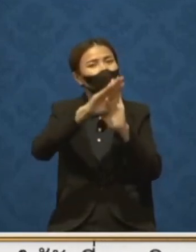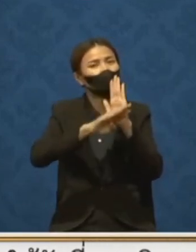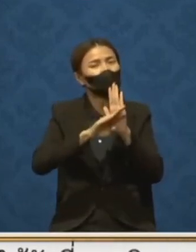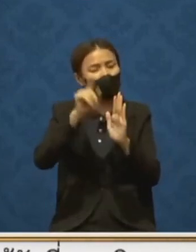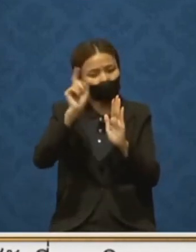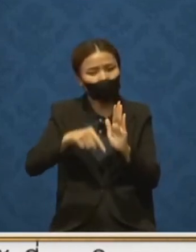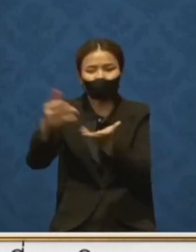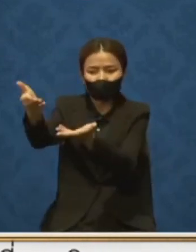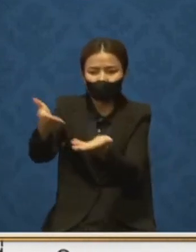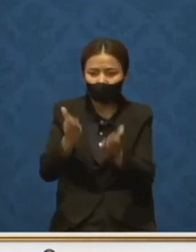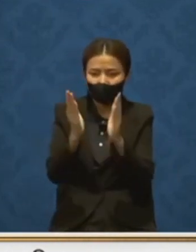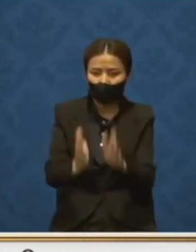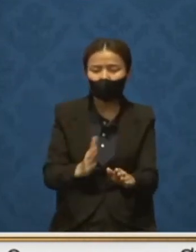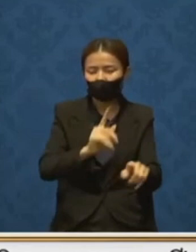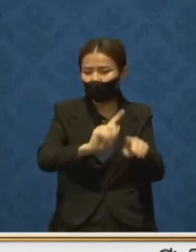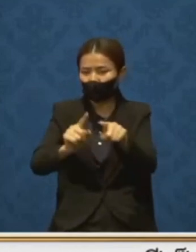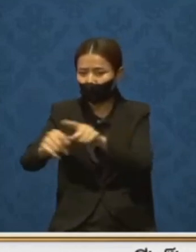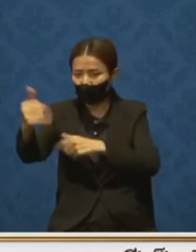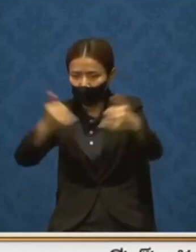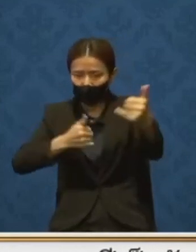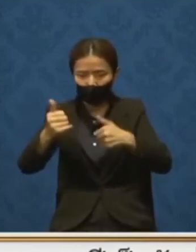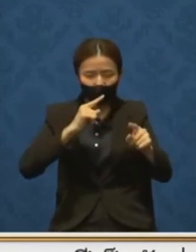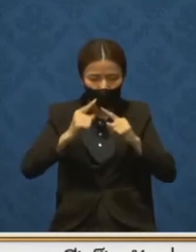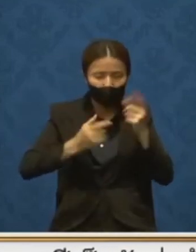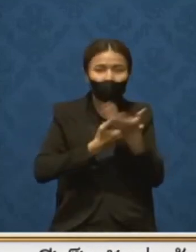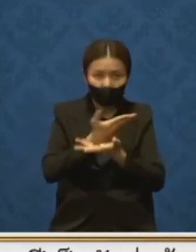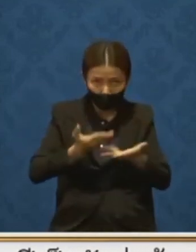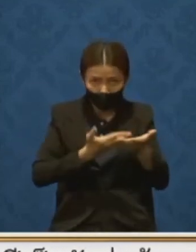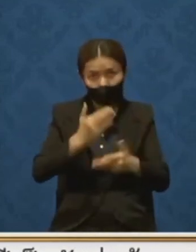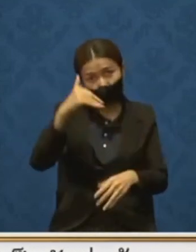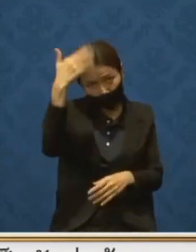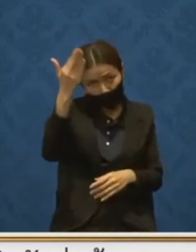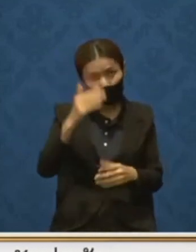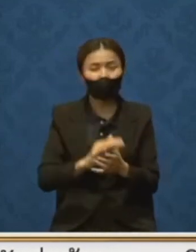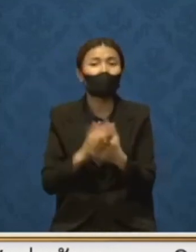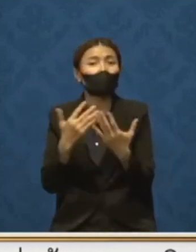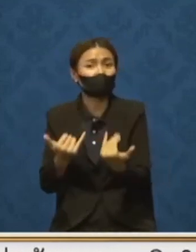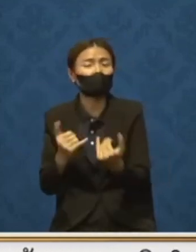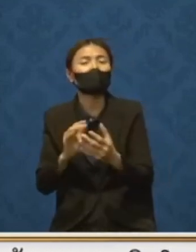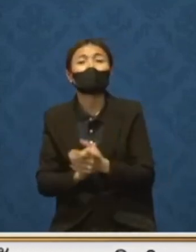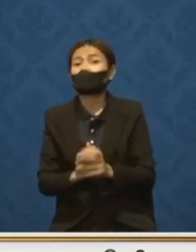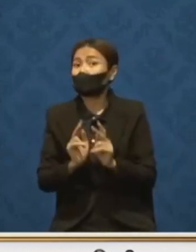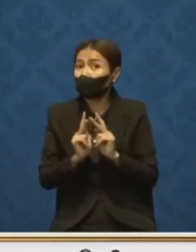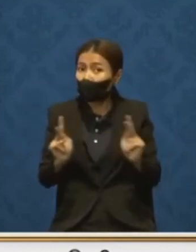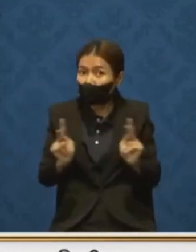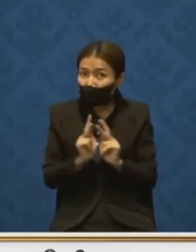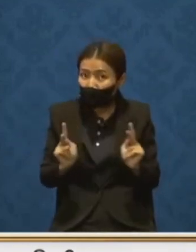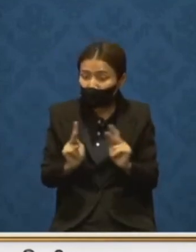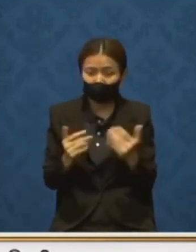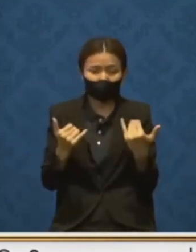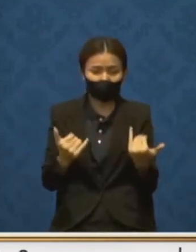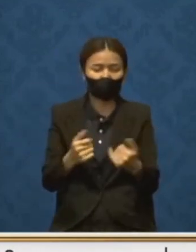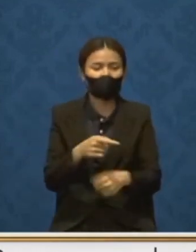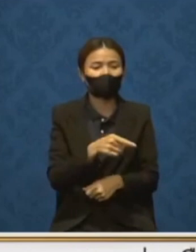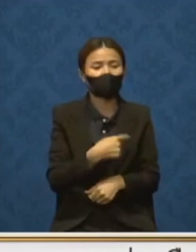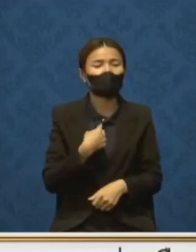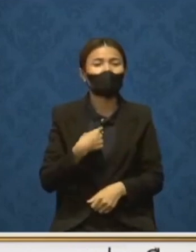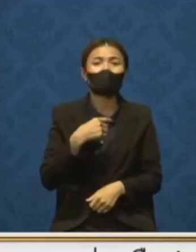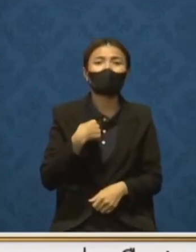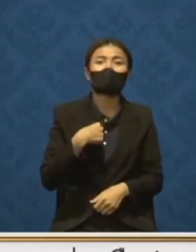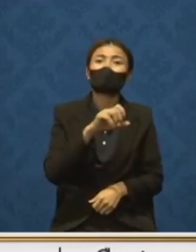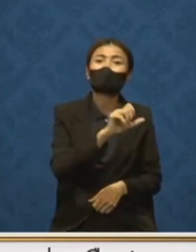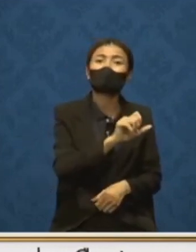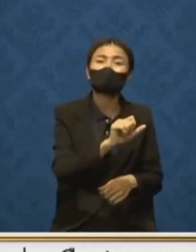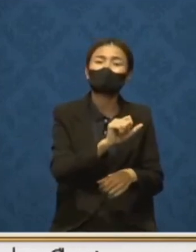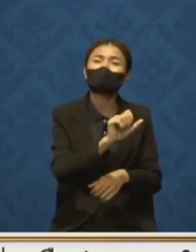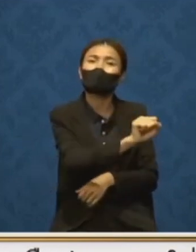แล้วคณะกรรมการร่วมกันยังเห็นชอบด้วยกับข้อสังเกตของทั้งสภาผู้แทนราษฎรและก็ของวุฒิ